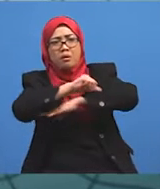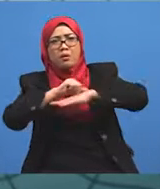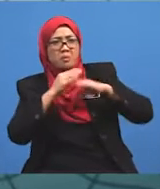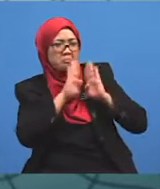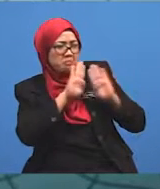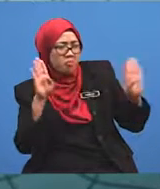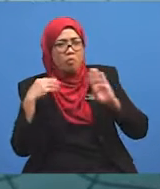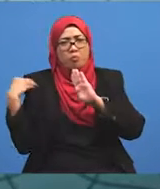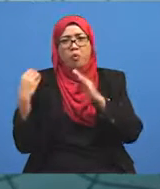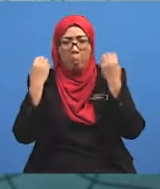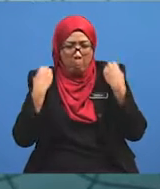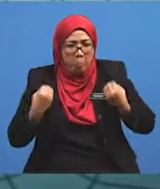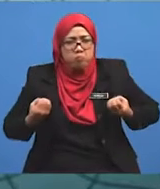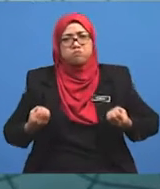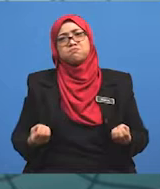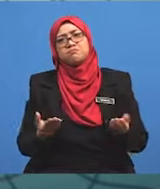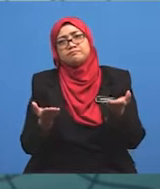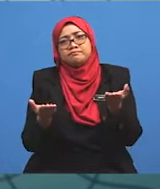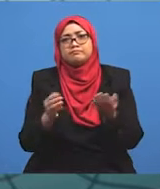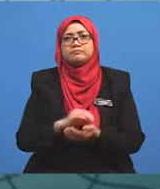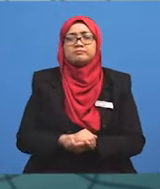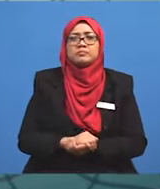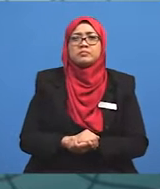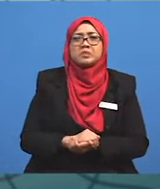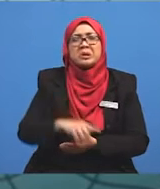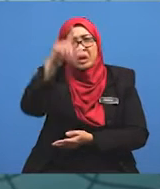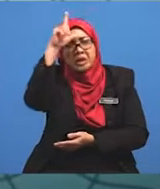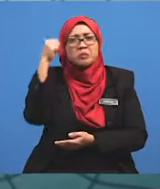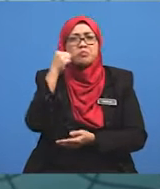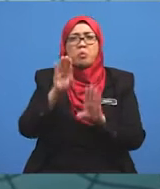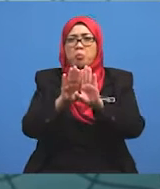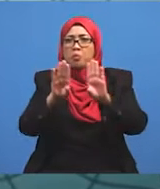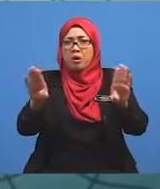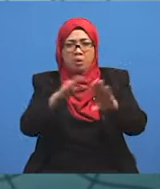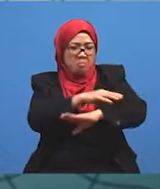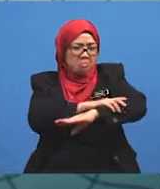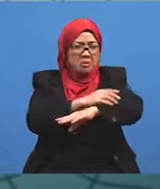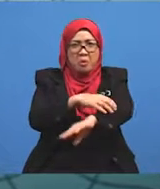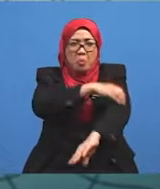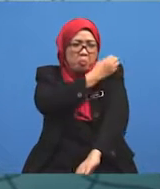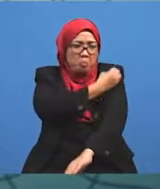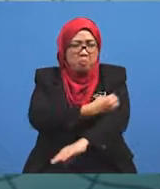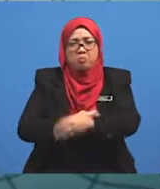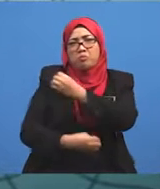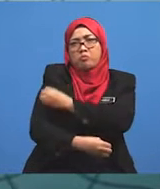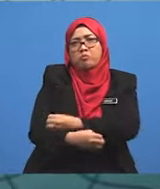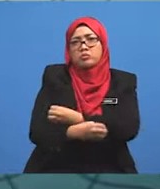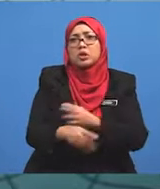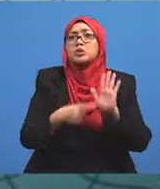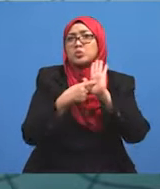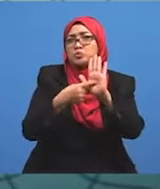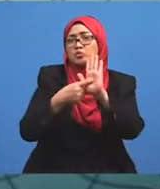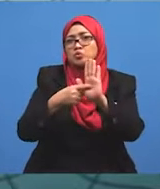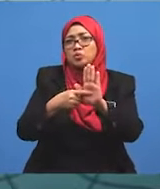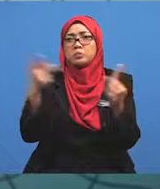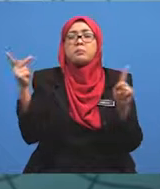besar. Laki dan perempuan yang membuka aurat ataupun yang tidak menutup aurat sebenarnya telah mendedahkan diri kepada